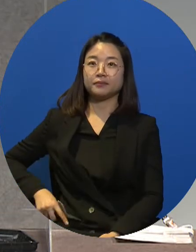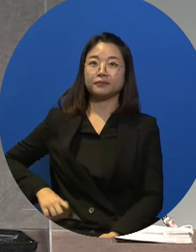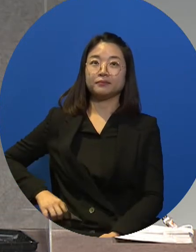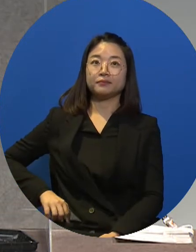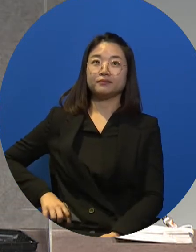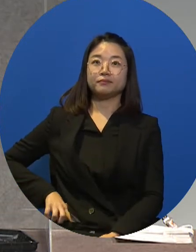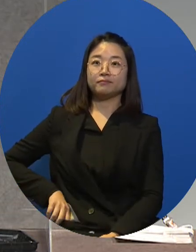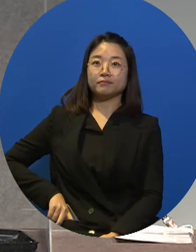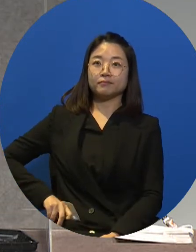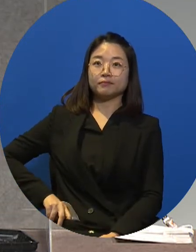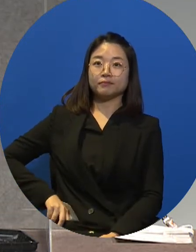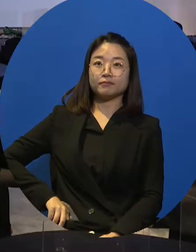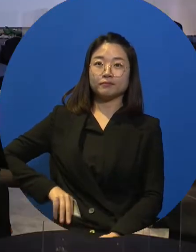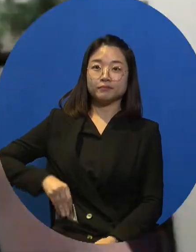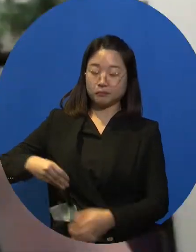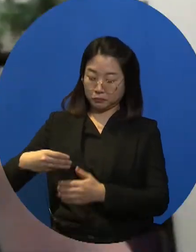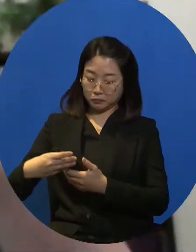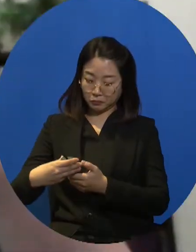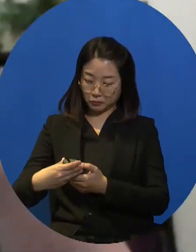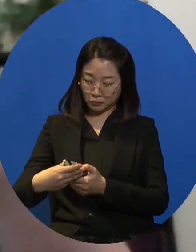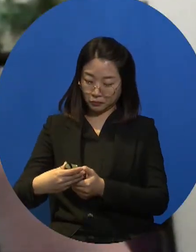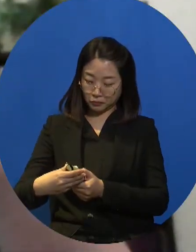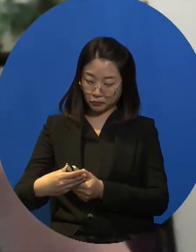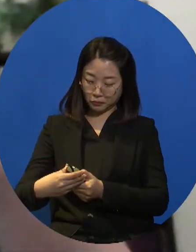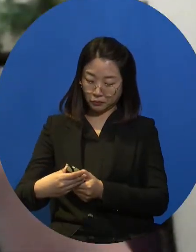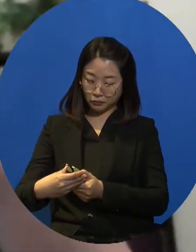하겠습니다. 박수 부탁드립니다.